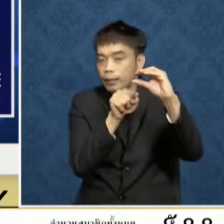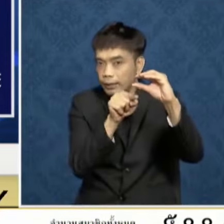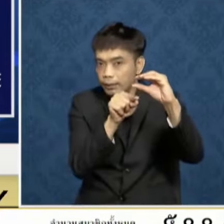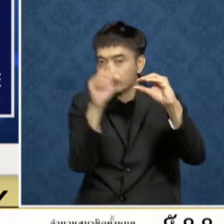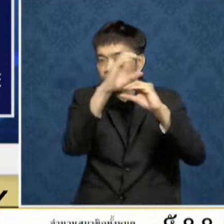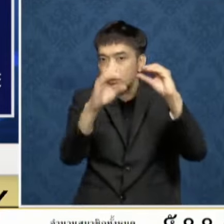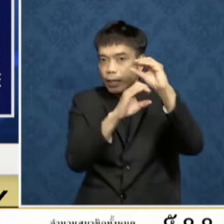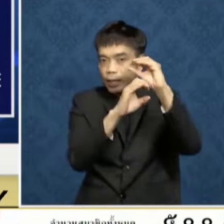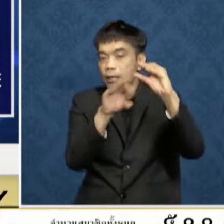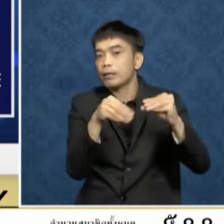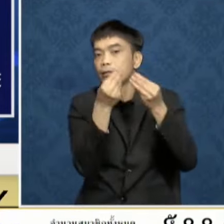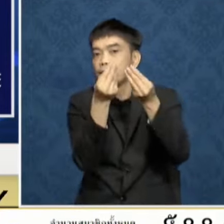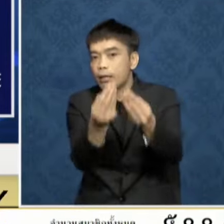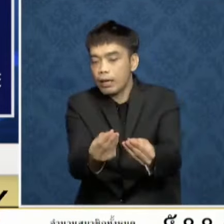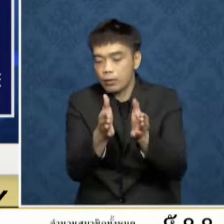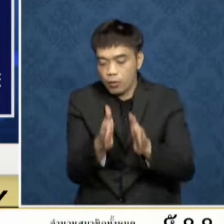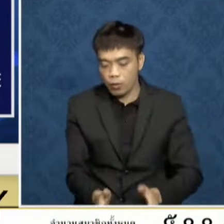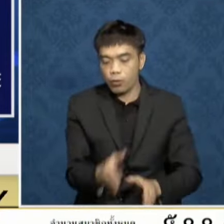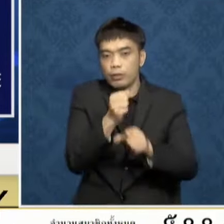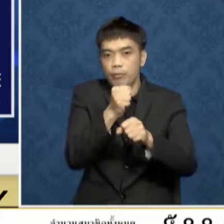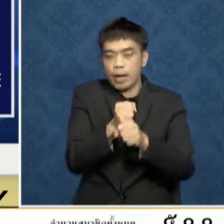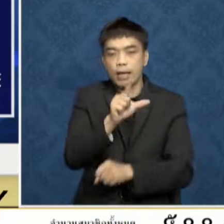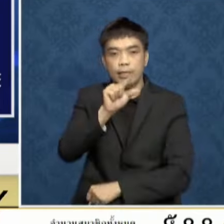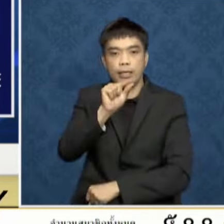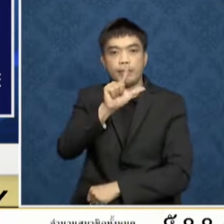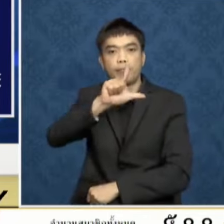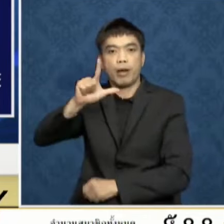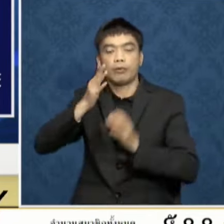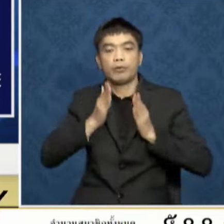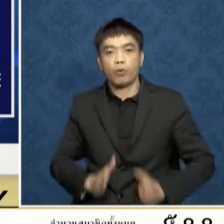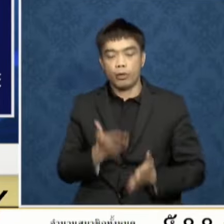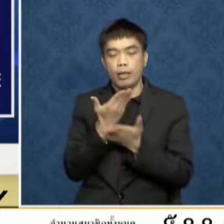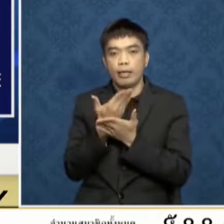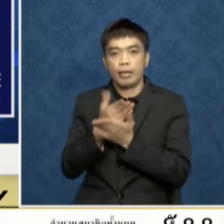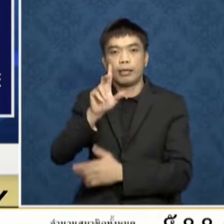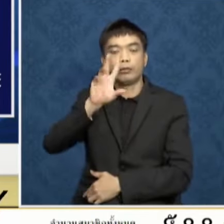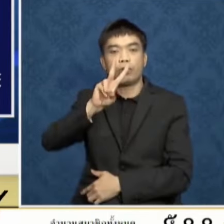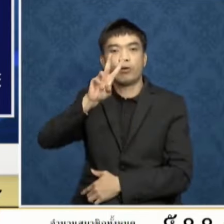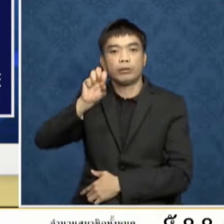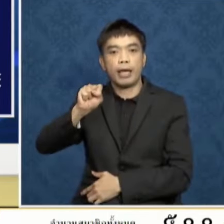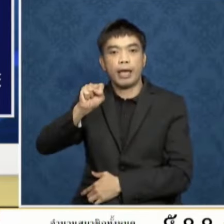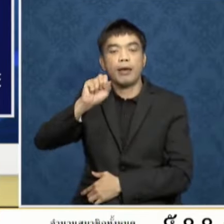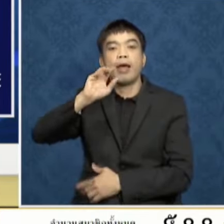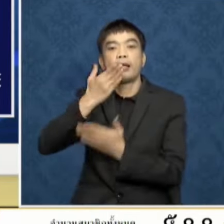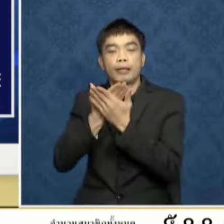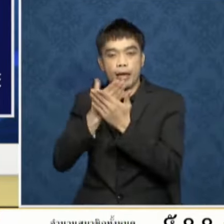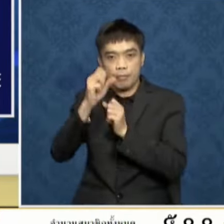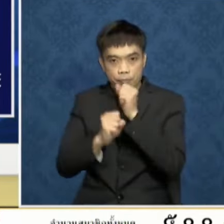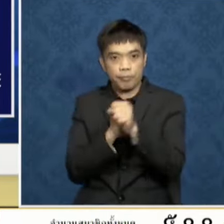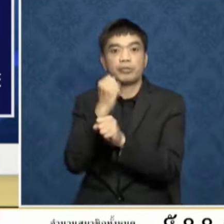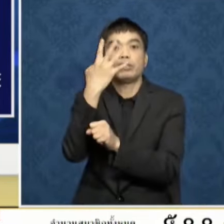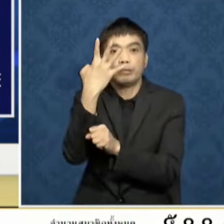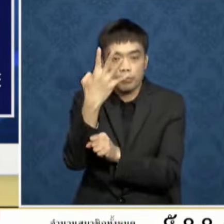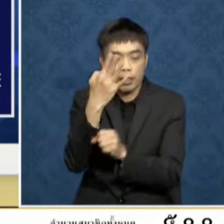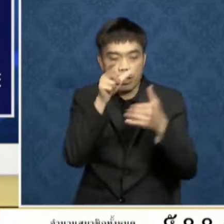การที่สร้างแรงงานทักษะสูง 20ล้านคนสร้างรายได้ปีละ 200,000บาทต่อคนต่อปีภายใน 4ปี